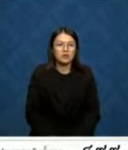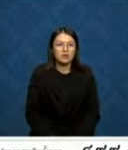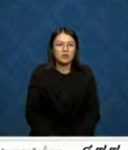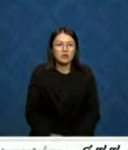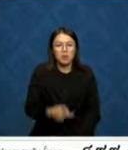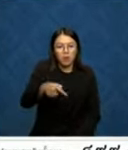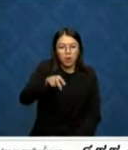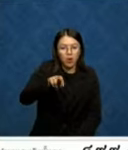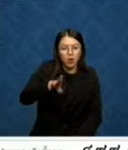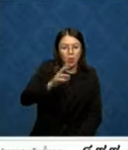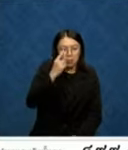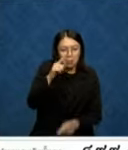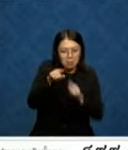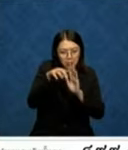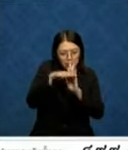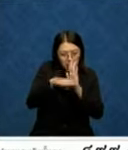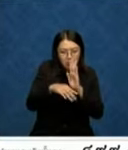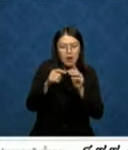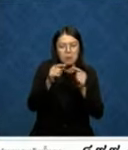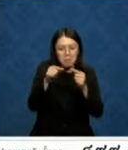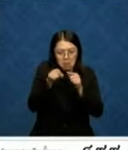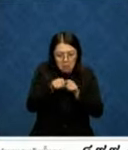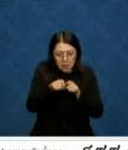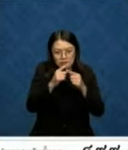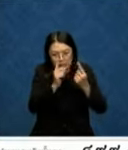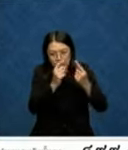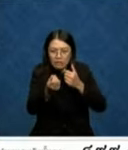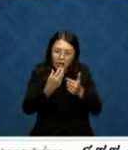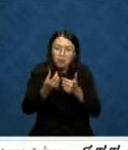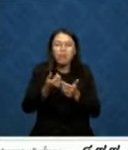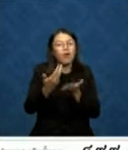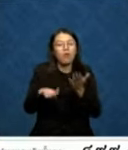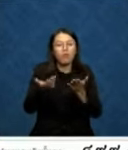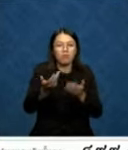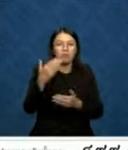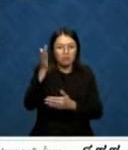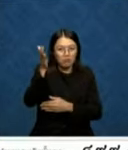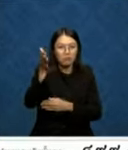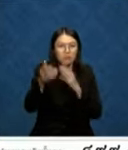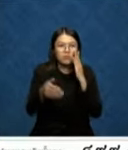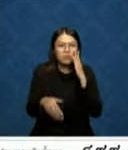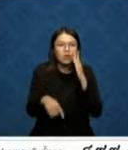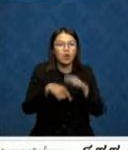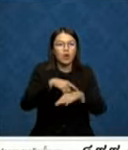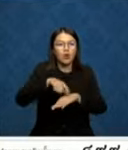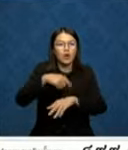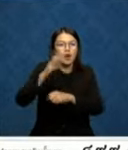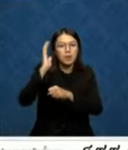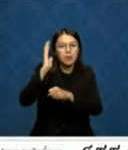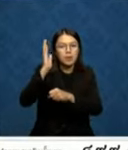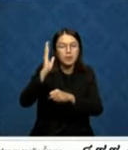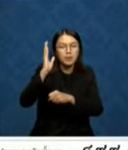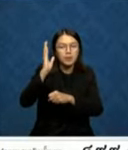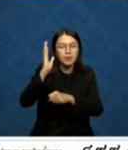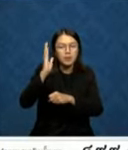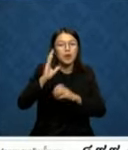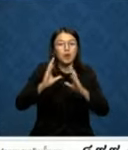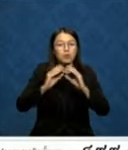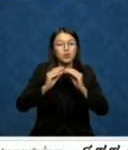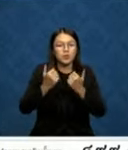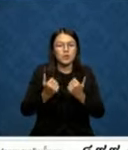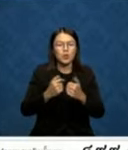ตินี้ในลำดับต่อไปท่านประธานที่เคารพครับผมจะใช้เวลาที่มีค่าของที่ประชุม